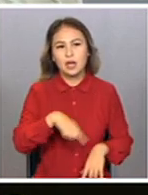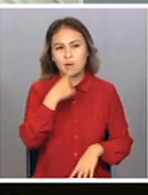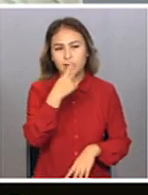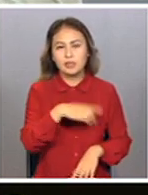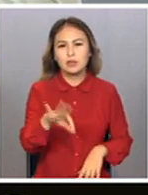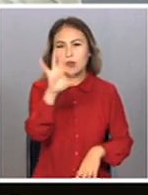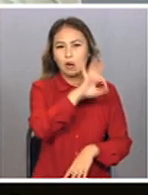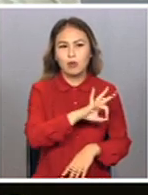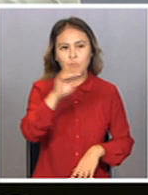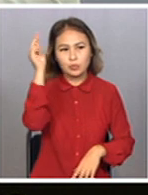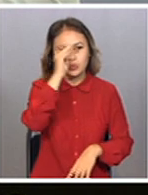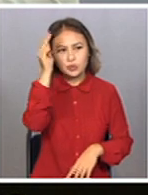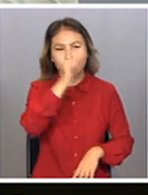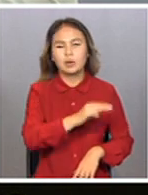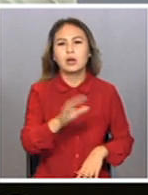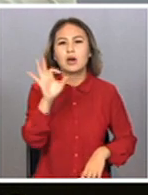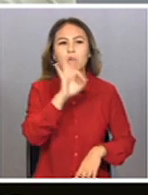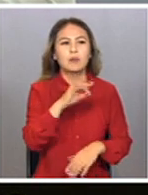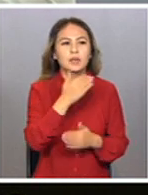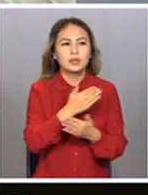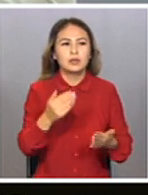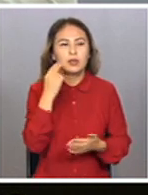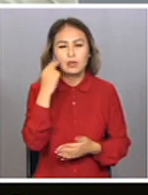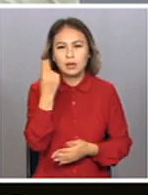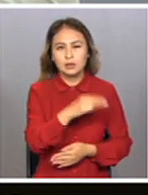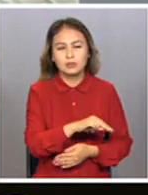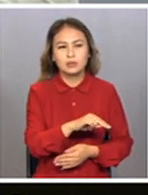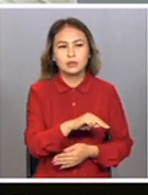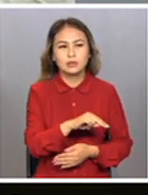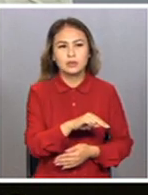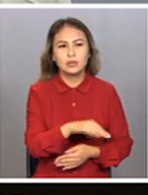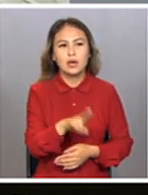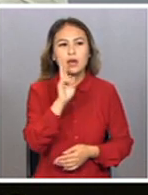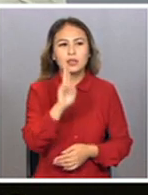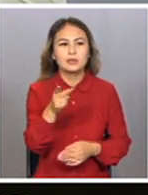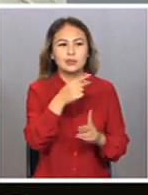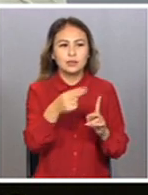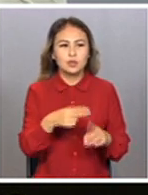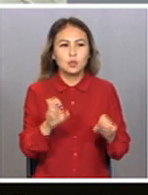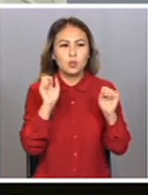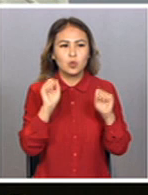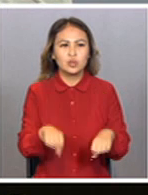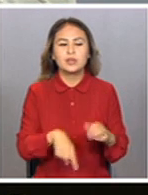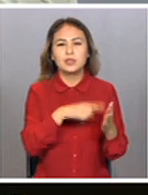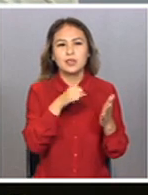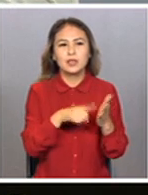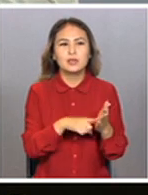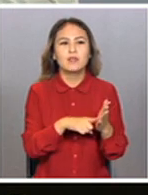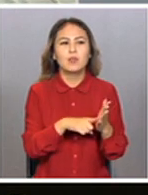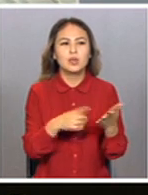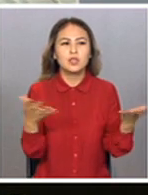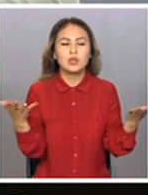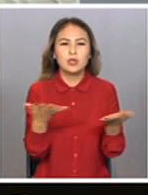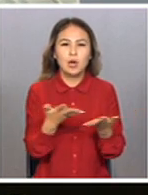тексте говорится об учениках и об их качествах. К тексту можно